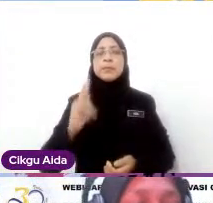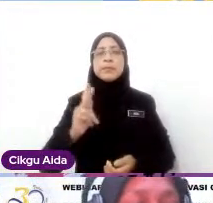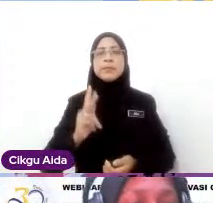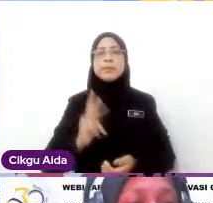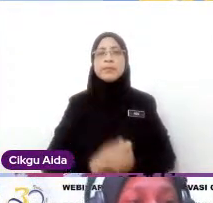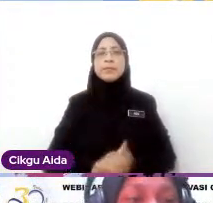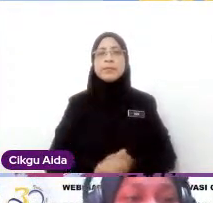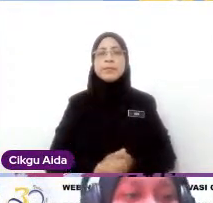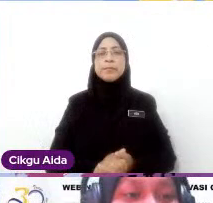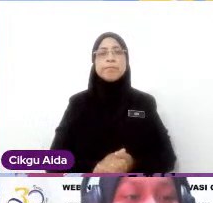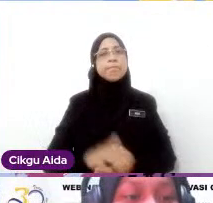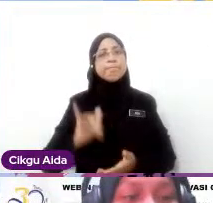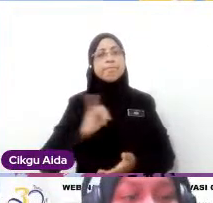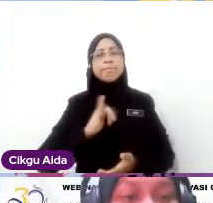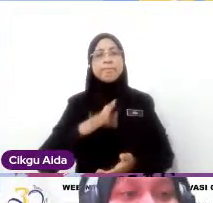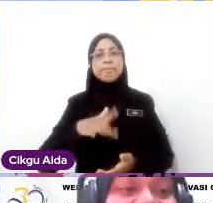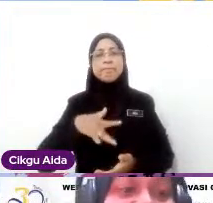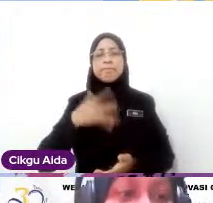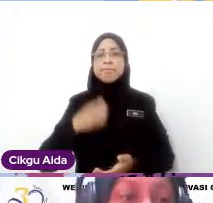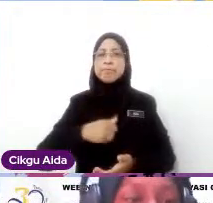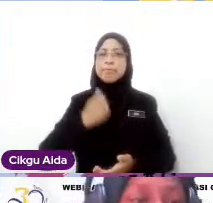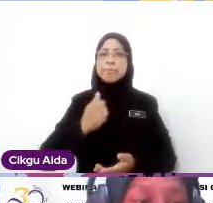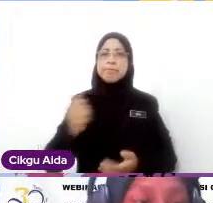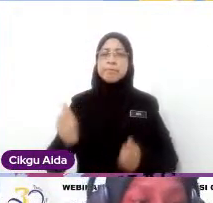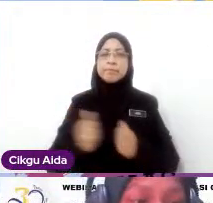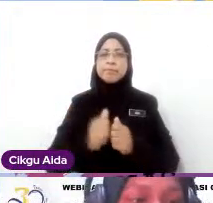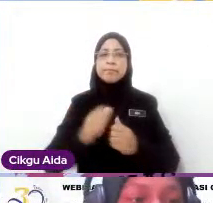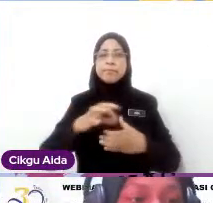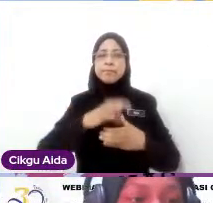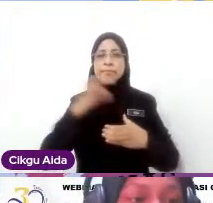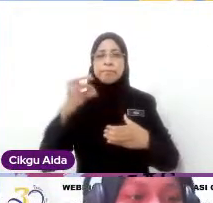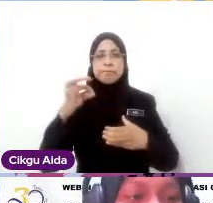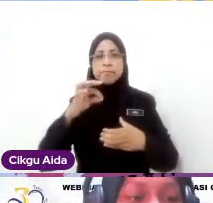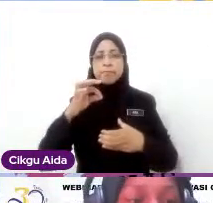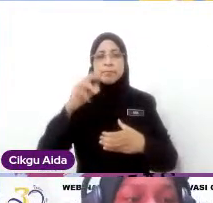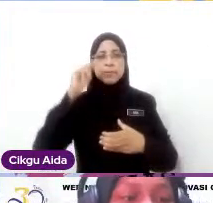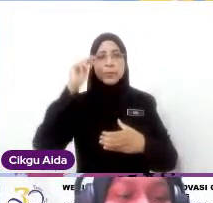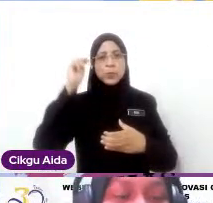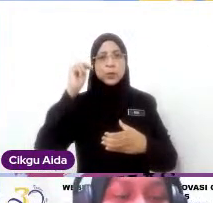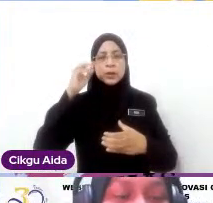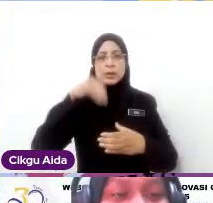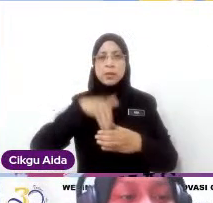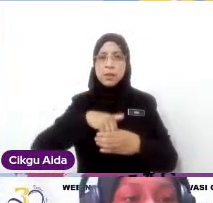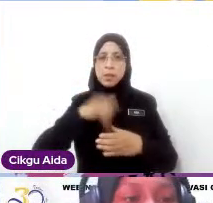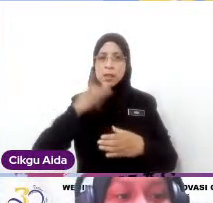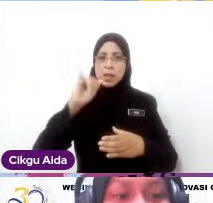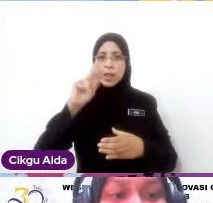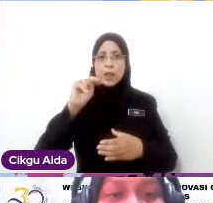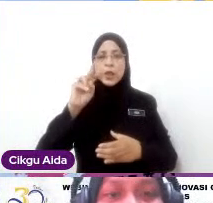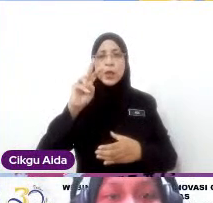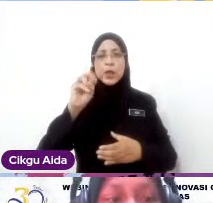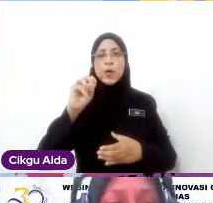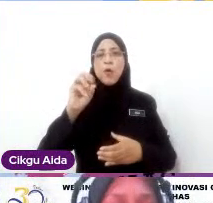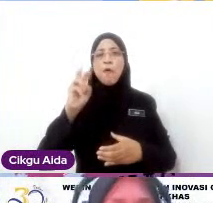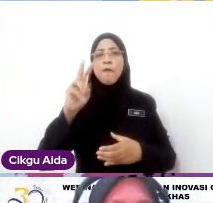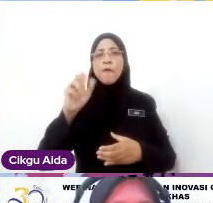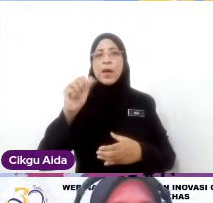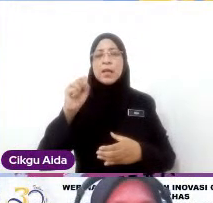Okay. Saya sangat kagum dengan semangat dan kreativiti Puan dalam inovasi yang dihasilkan yang telah